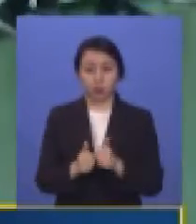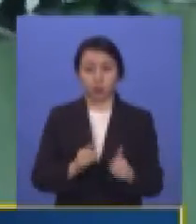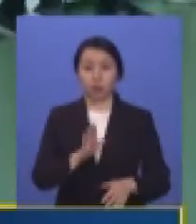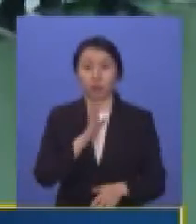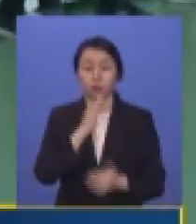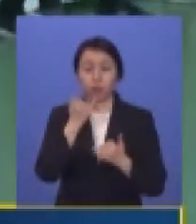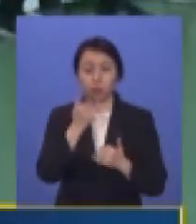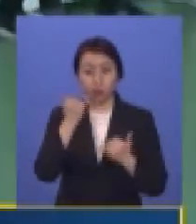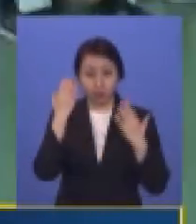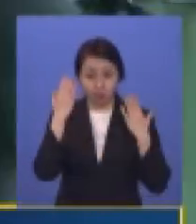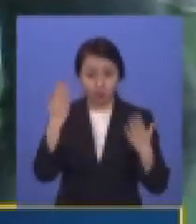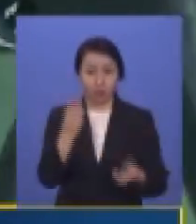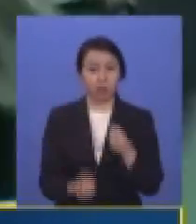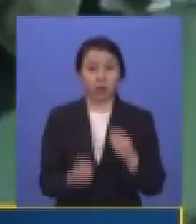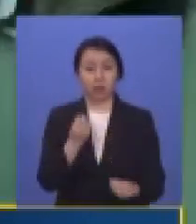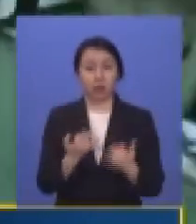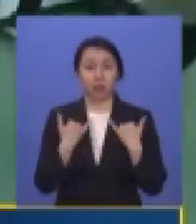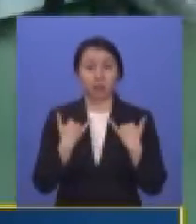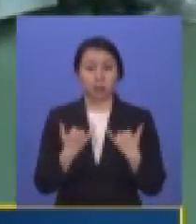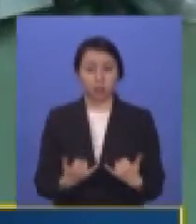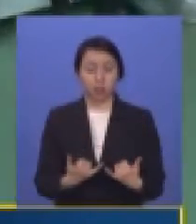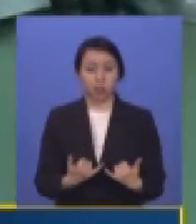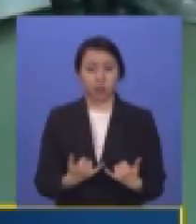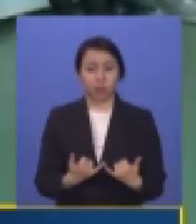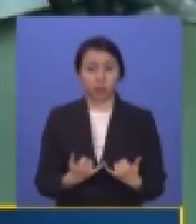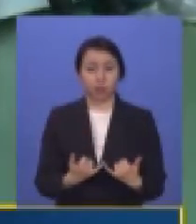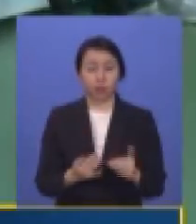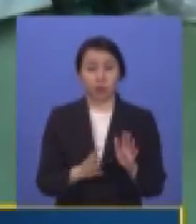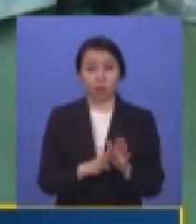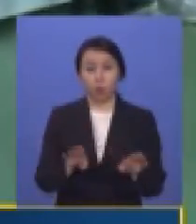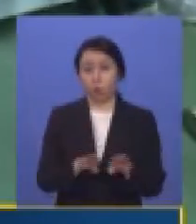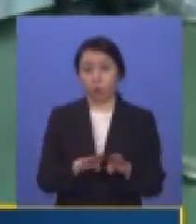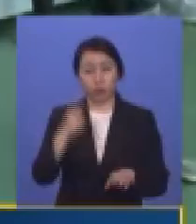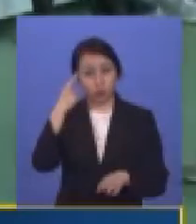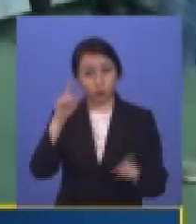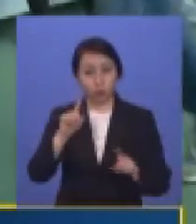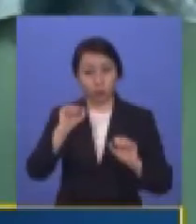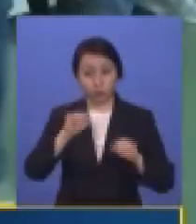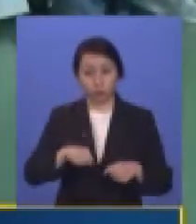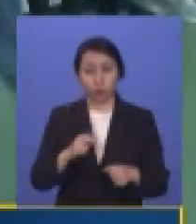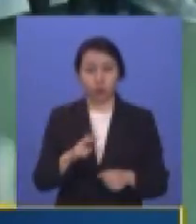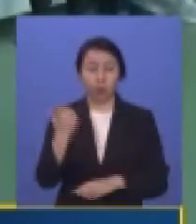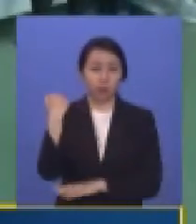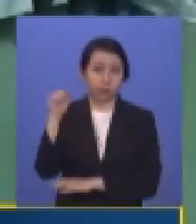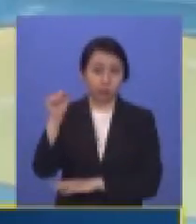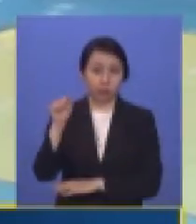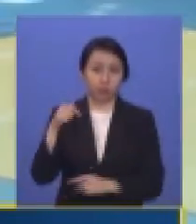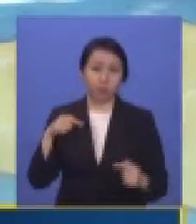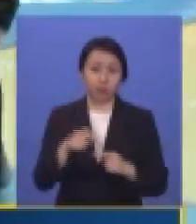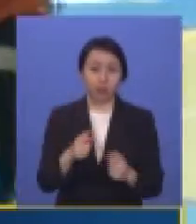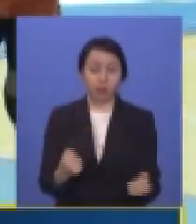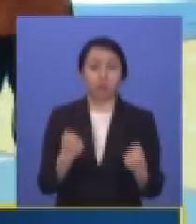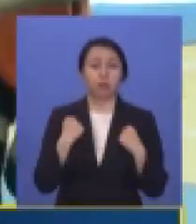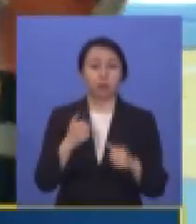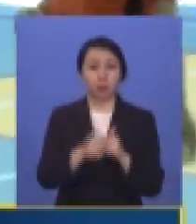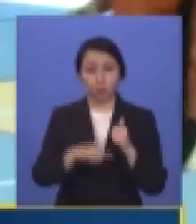не умели играть, но сейчас они уже на определенном уровне. И мне кажется, мы сможем как-то победить наших соперников.